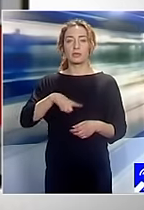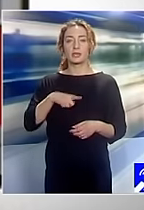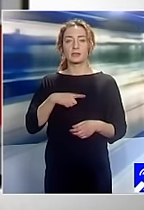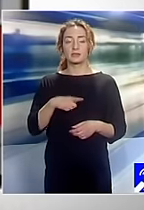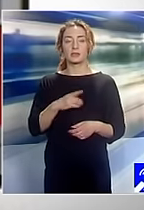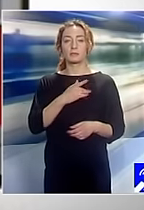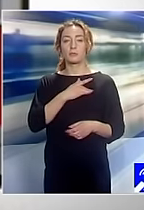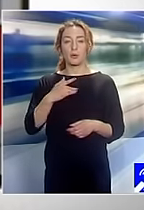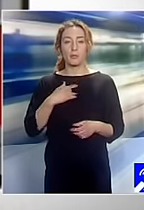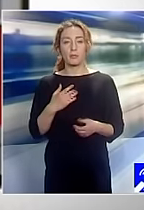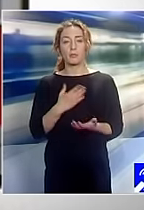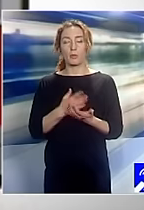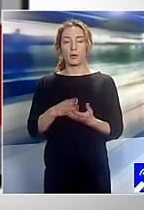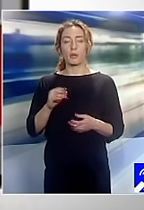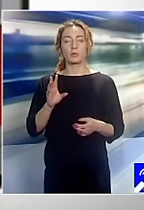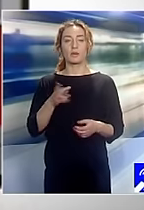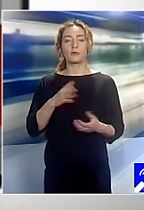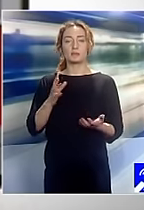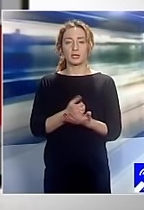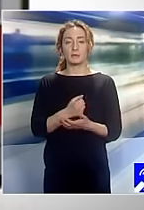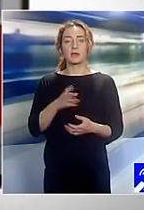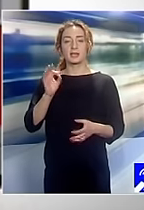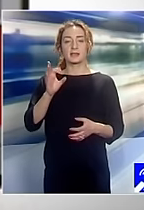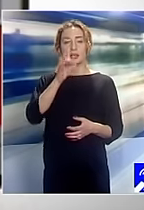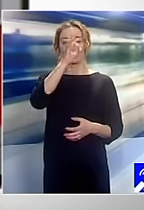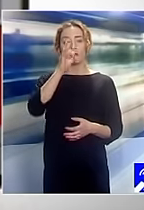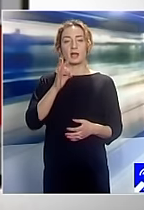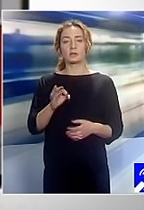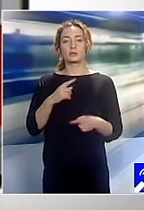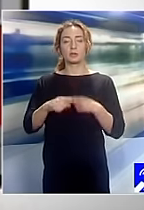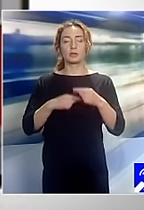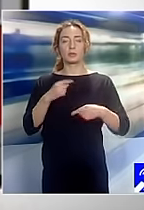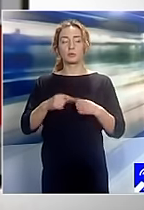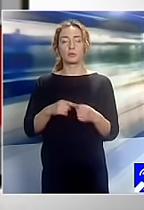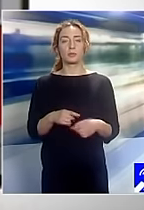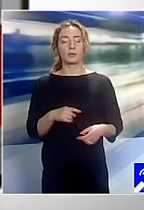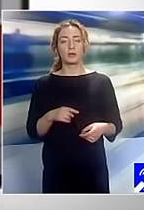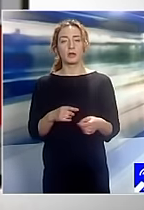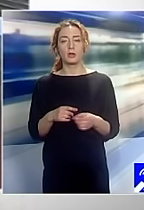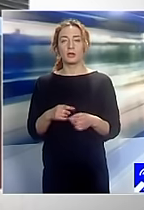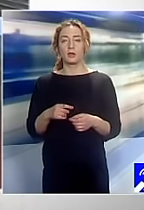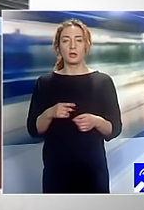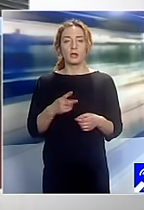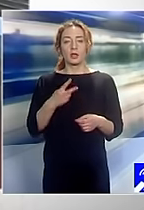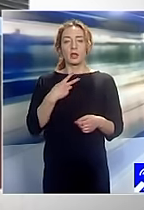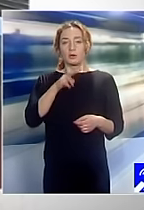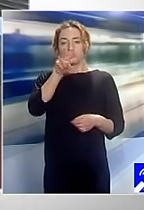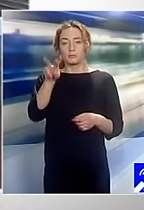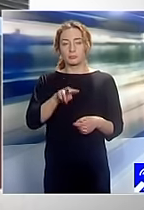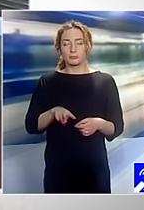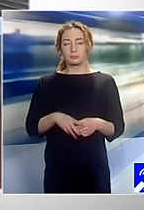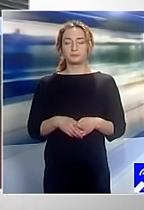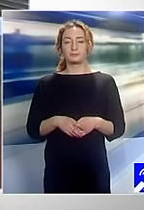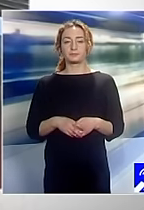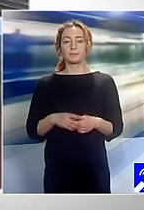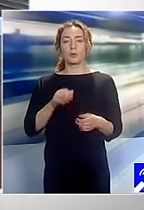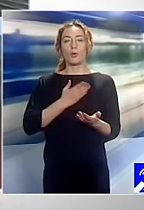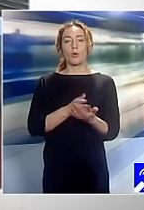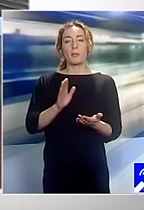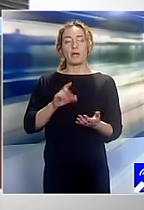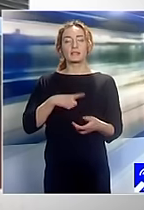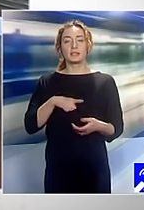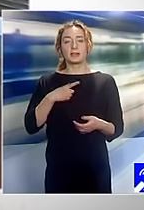viroze multe, gripe am avut cam cât să zic 10% după tabloul clinic, am trimis și pentru internare eu personal de la cabinet, o parte sunt internați, o parte sunt